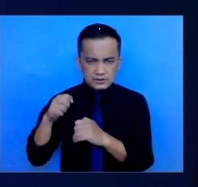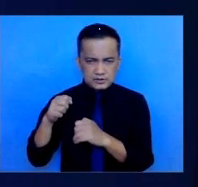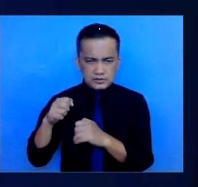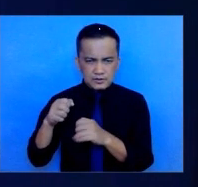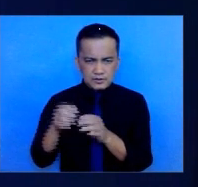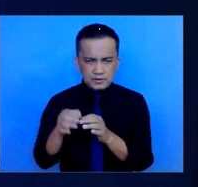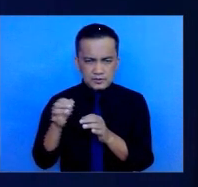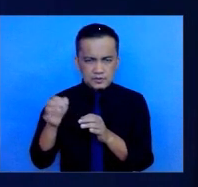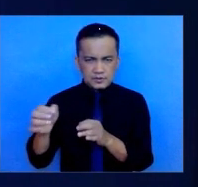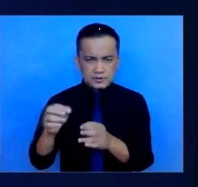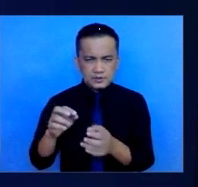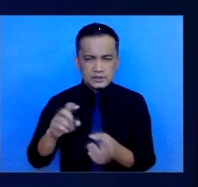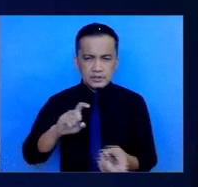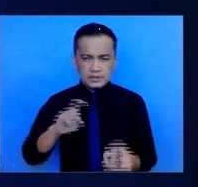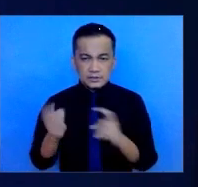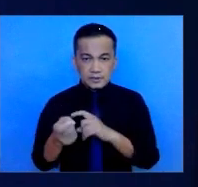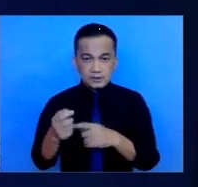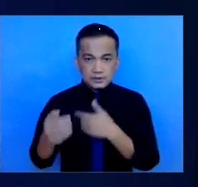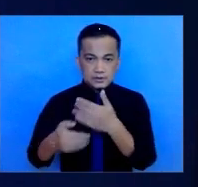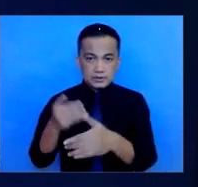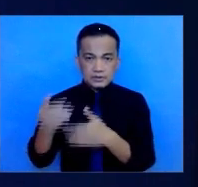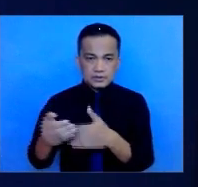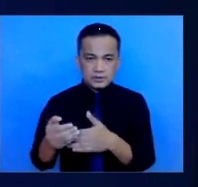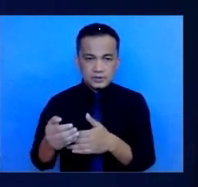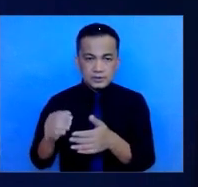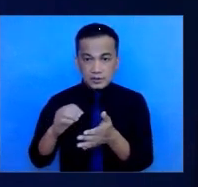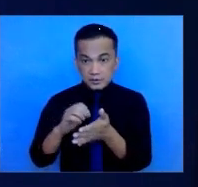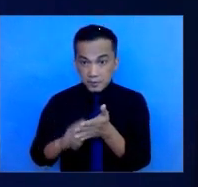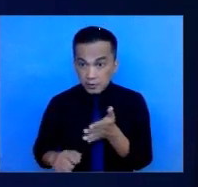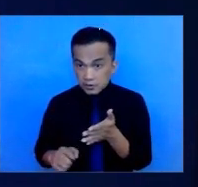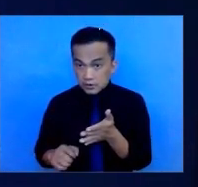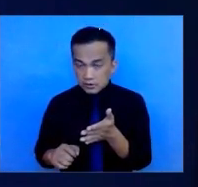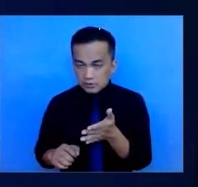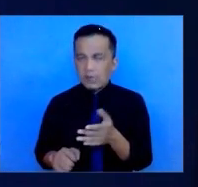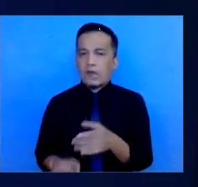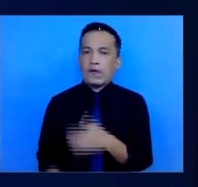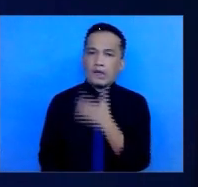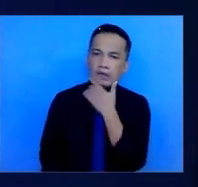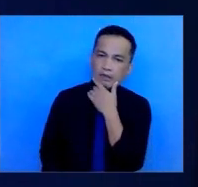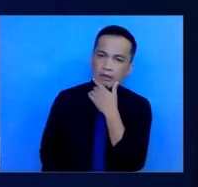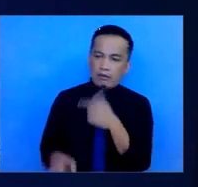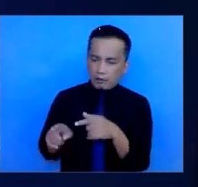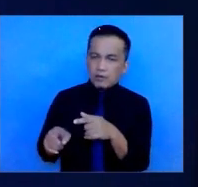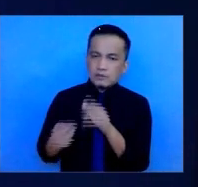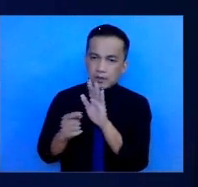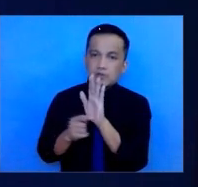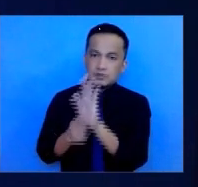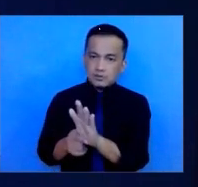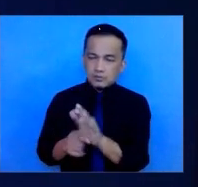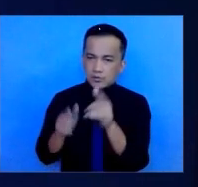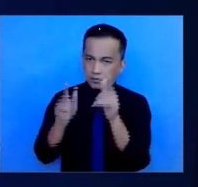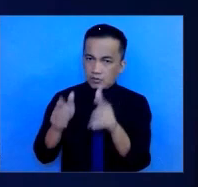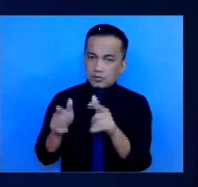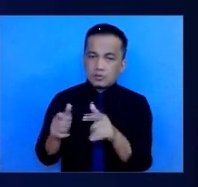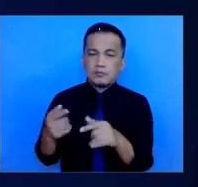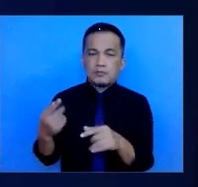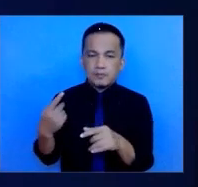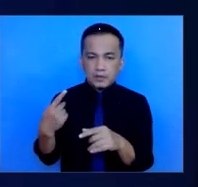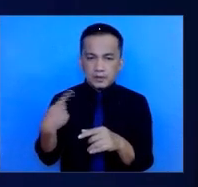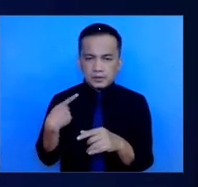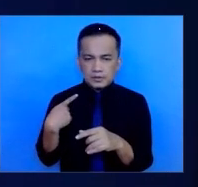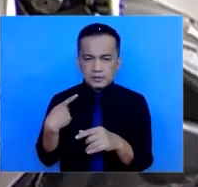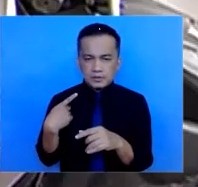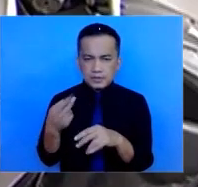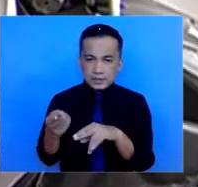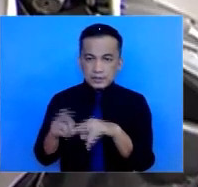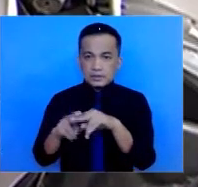reverse ng trend. Instead na rollback, may indikasyon po talaga tayo na mukhang magkakaroon ng increase next